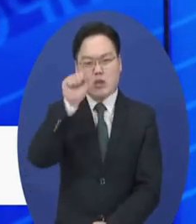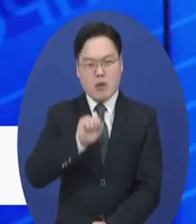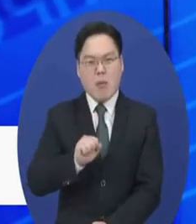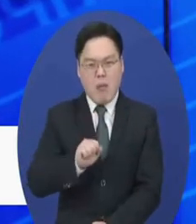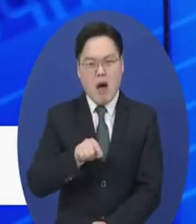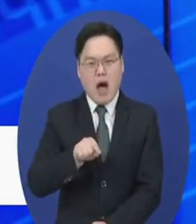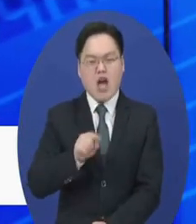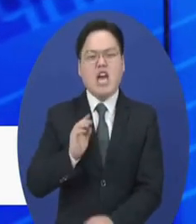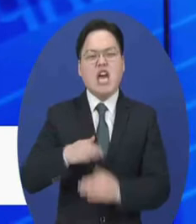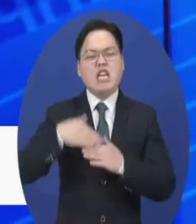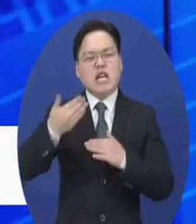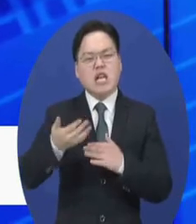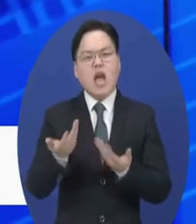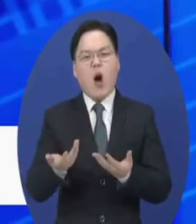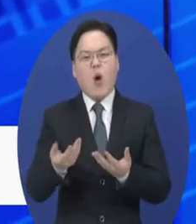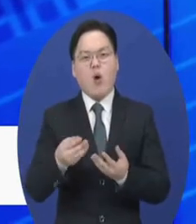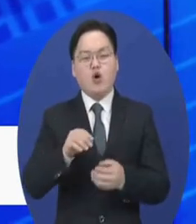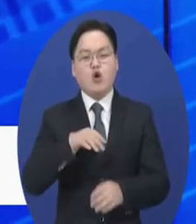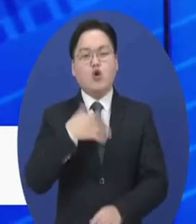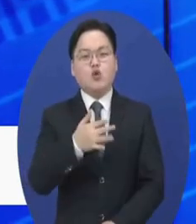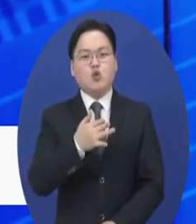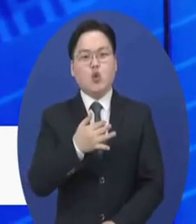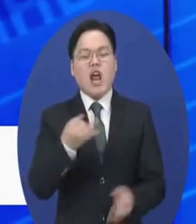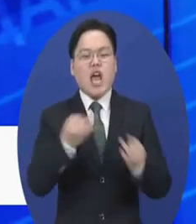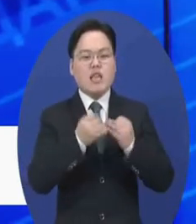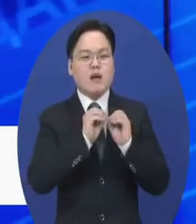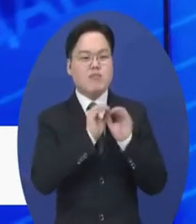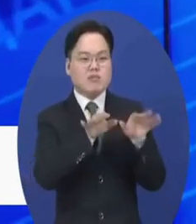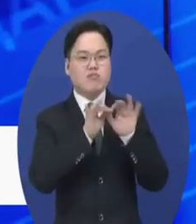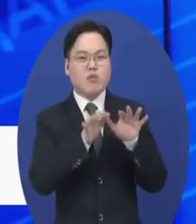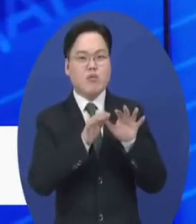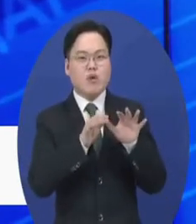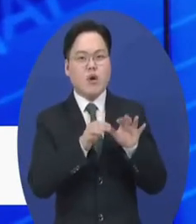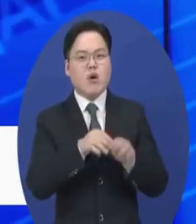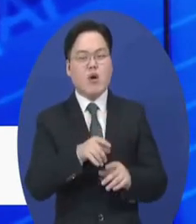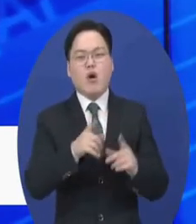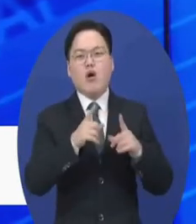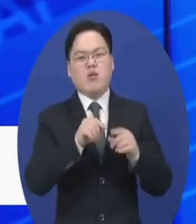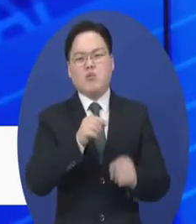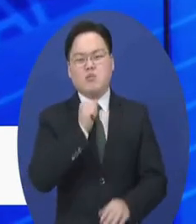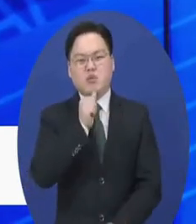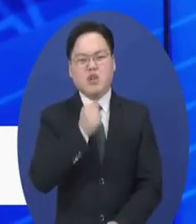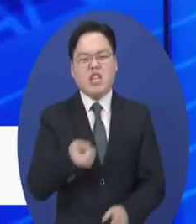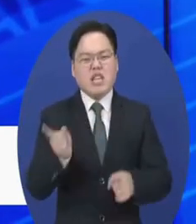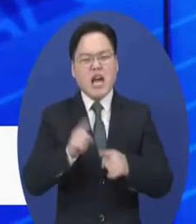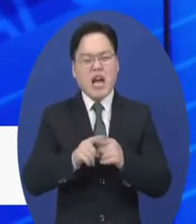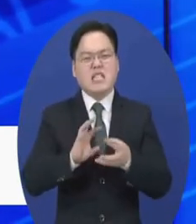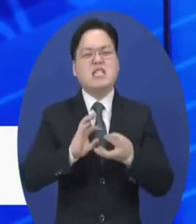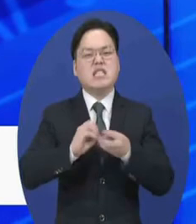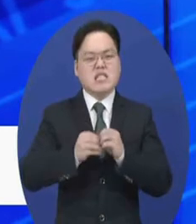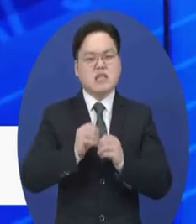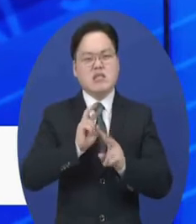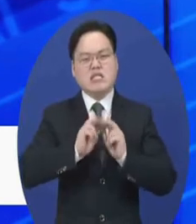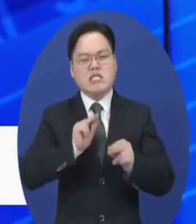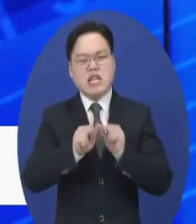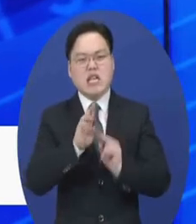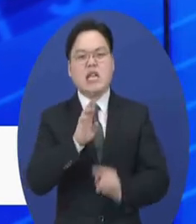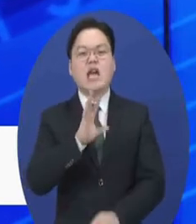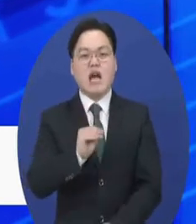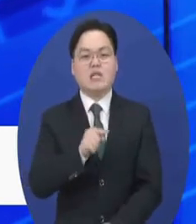байна л да. Одоо ингээл зүгээр нэг бүүн болоод нэг дүүлэн болоод ингээ өнгөрчмөөрөг байна гэсэн тийм шүүмжил хүлээлт ирэгдэх юм дунд байна. Одоо тэр юу нэг яах